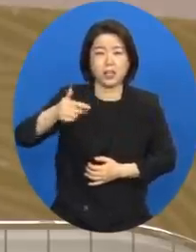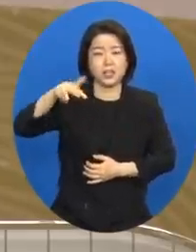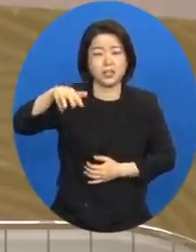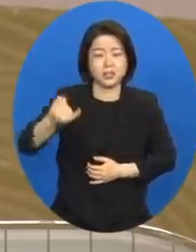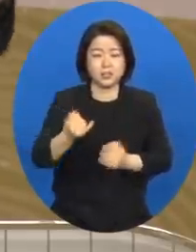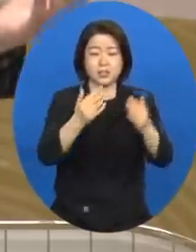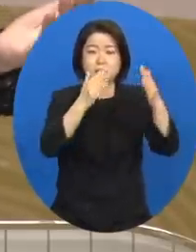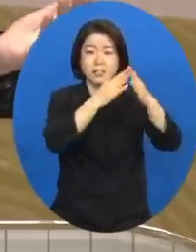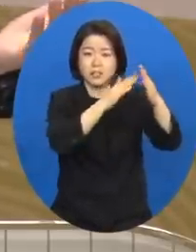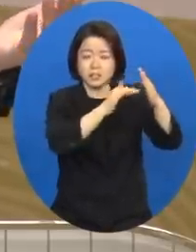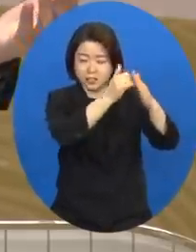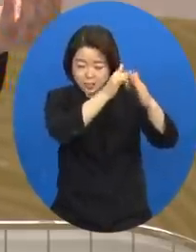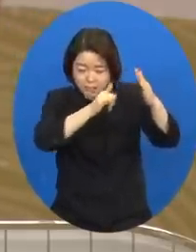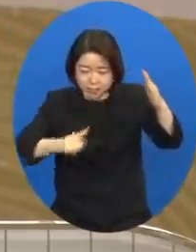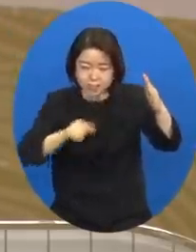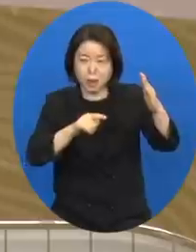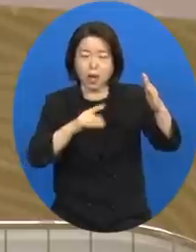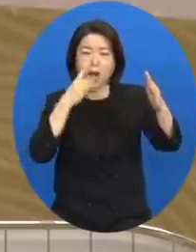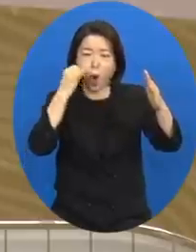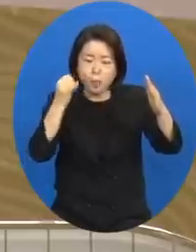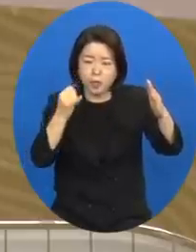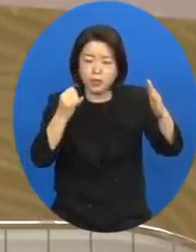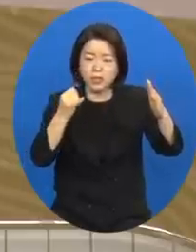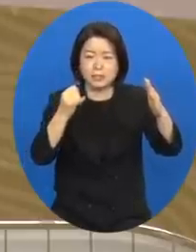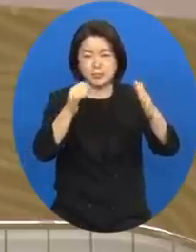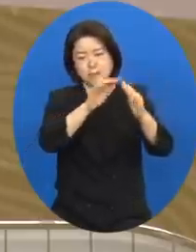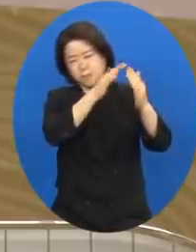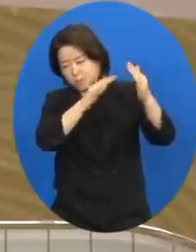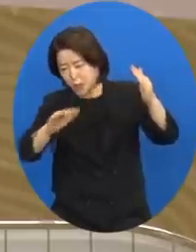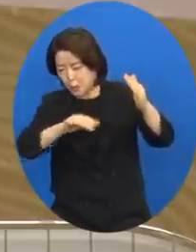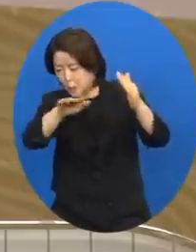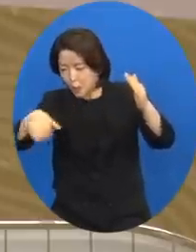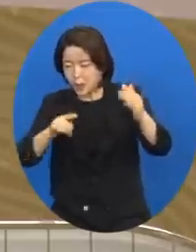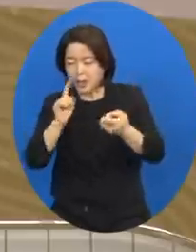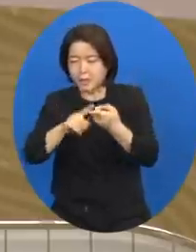그 하인즈와 그 어머니 그 흔적만 있어요.